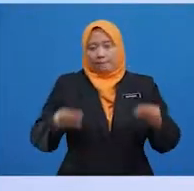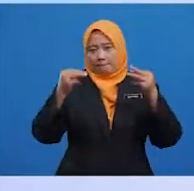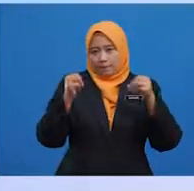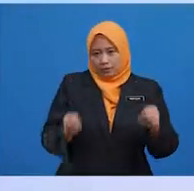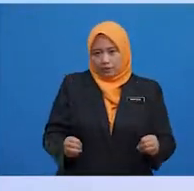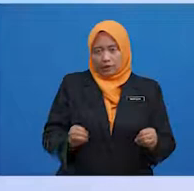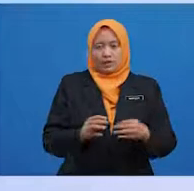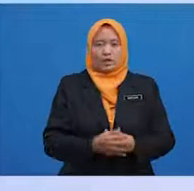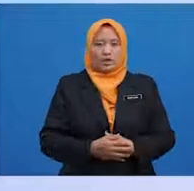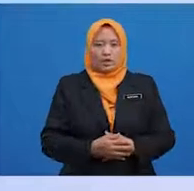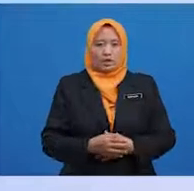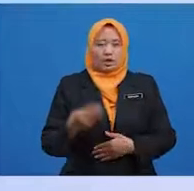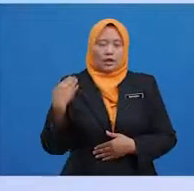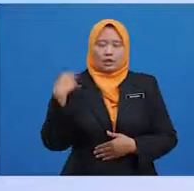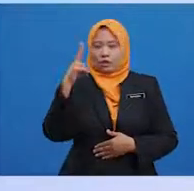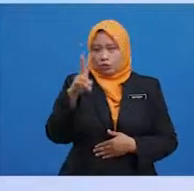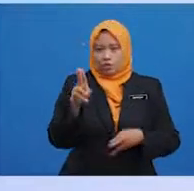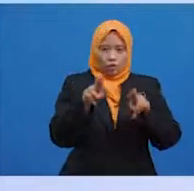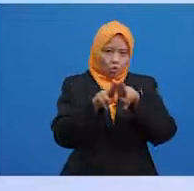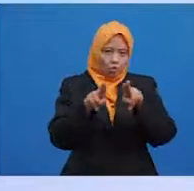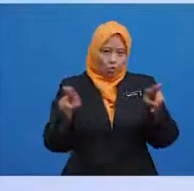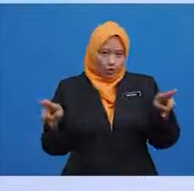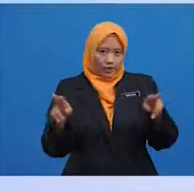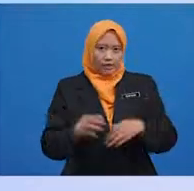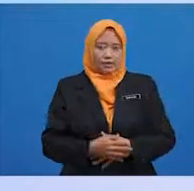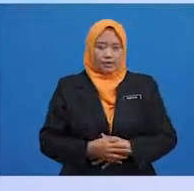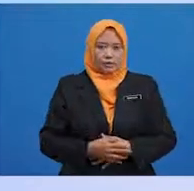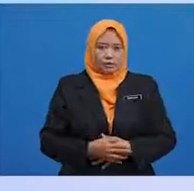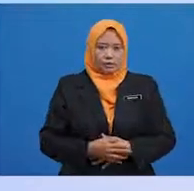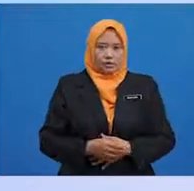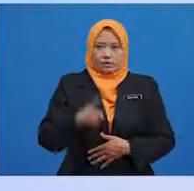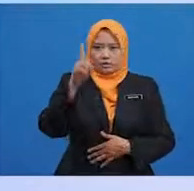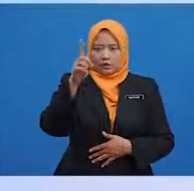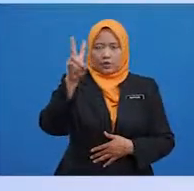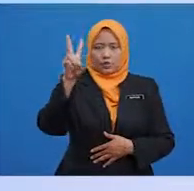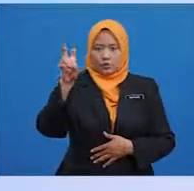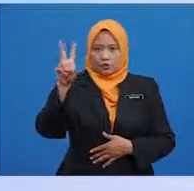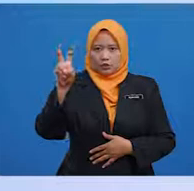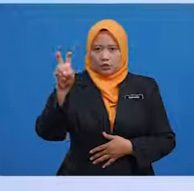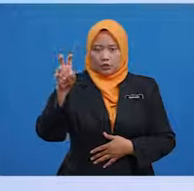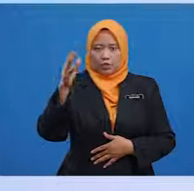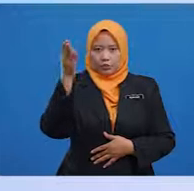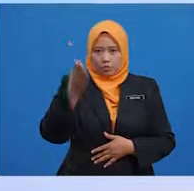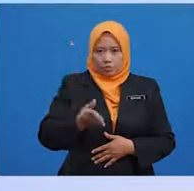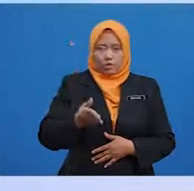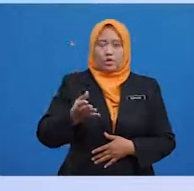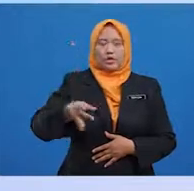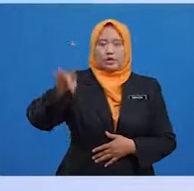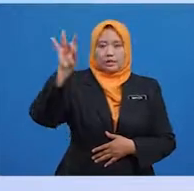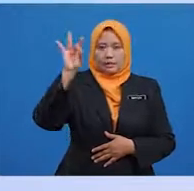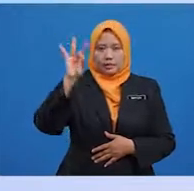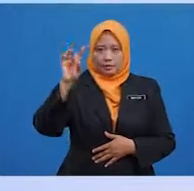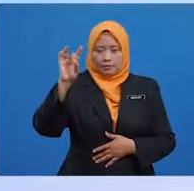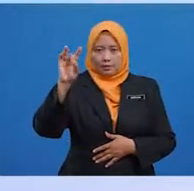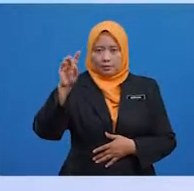dua ukuran dan biasanya diukur seperti berikut. 120, 80,